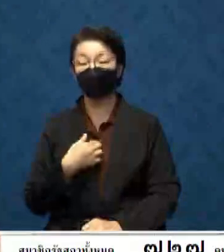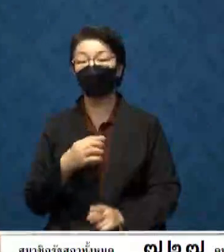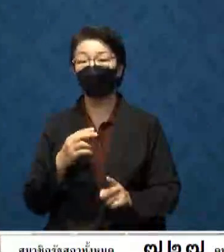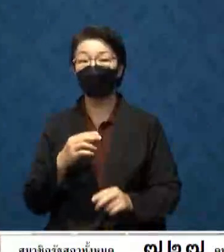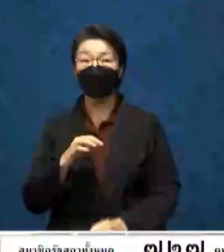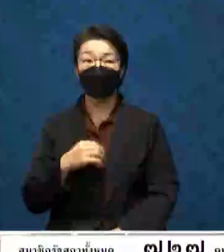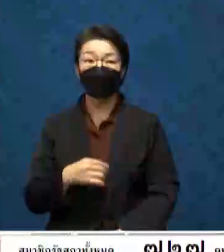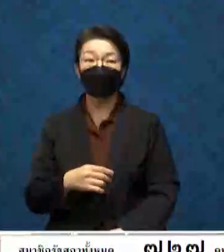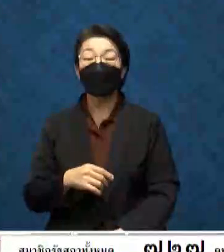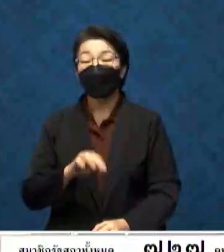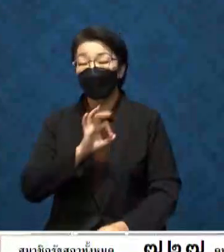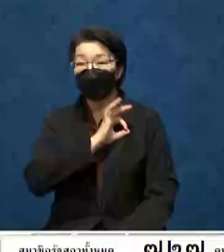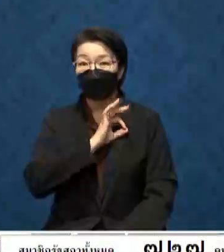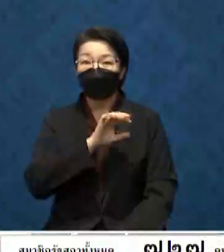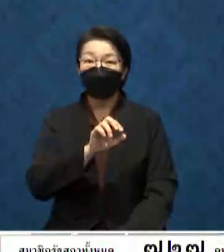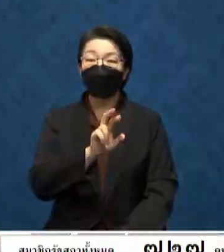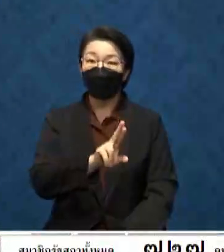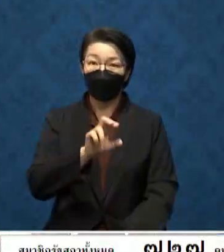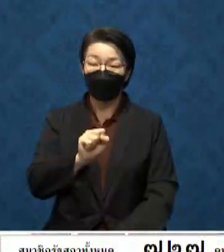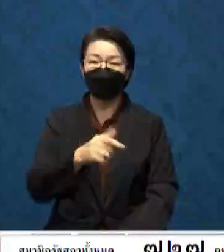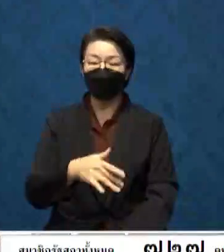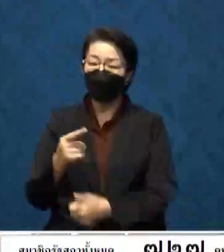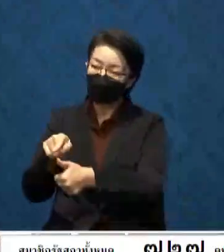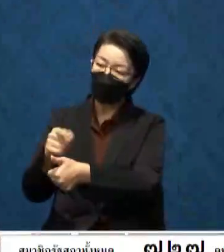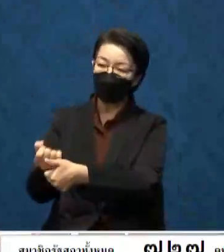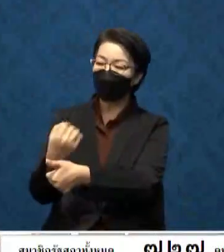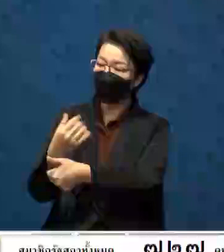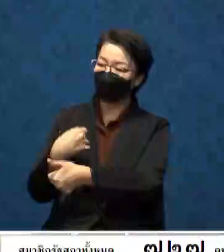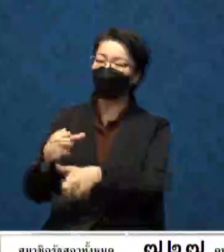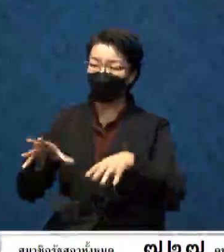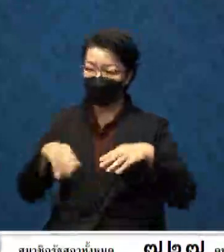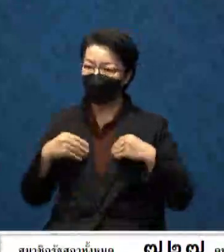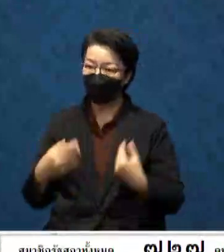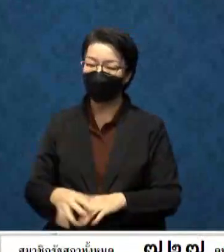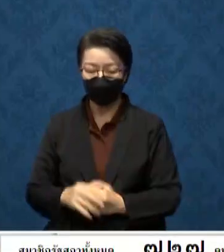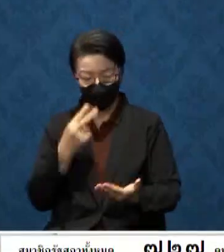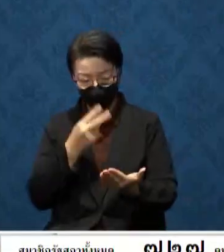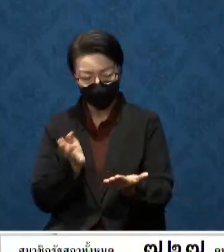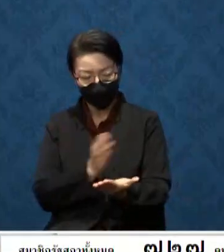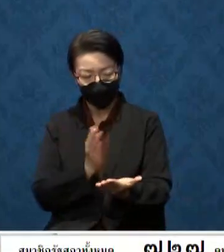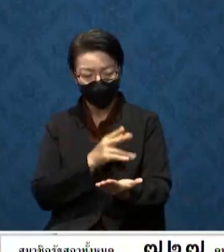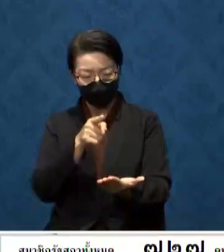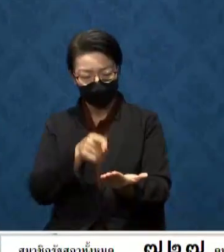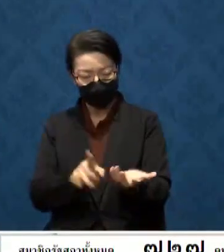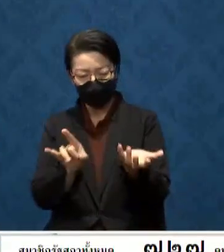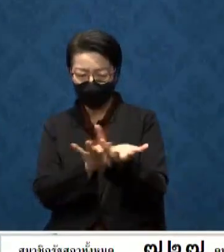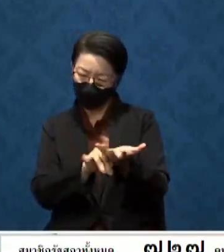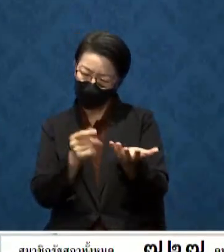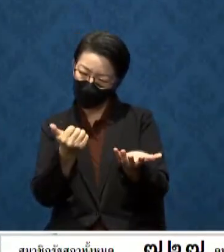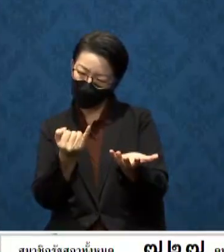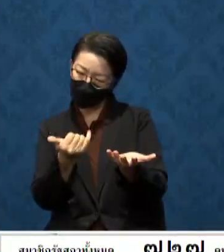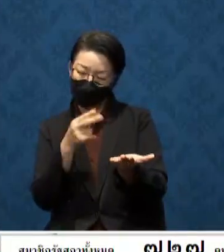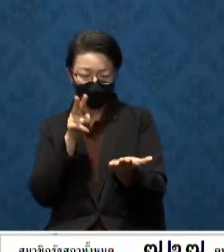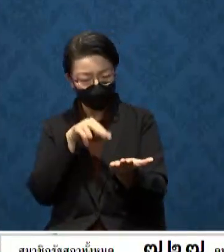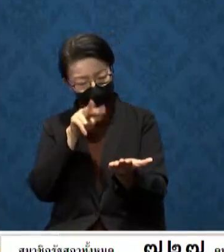าได้ฟังคำชี้แจงของท่านประธานกรรมการก็พยายามดูว่ามีประสิทธิภาพมากน้อยแค่ไหน